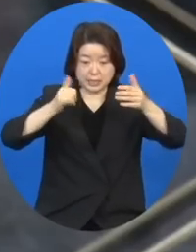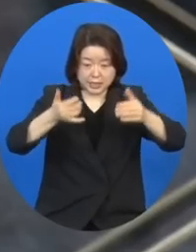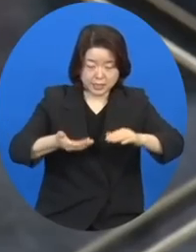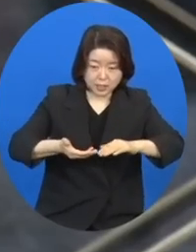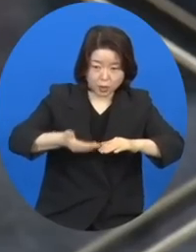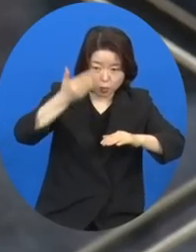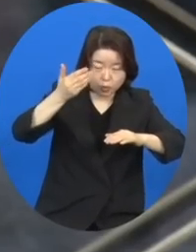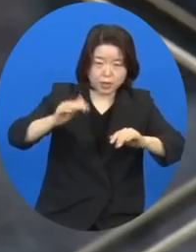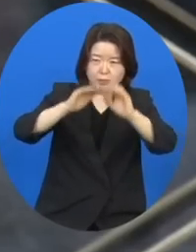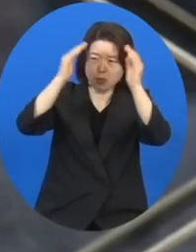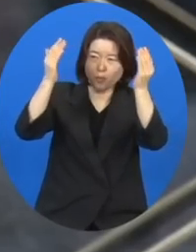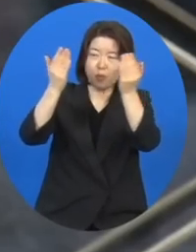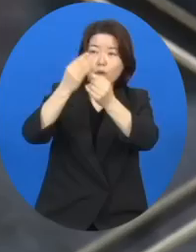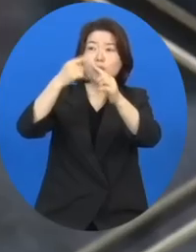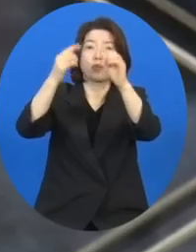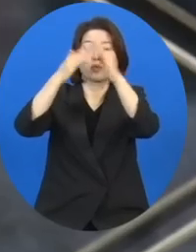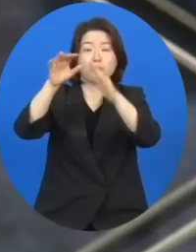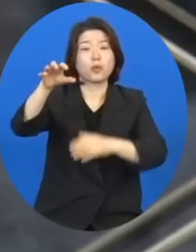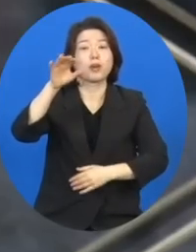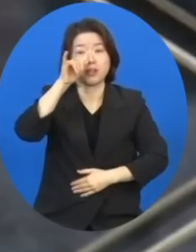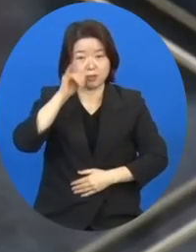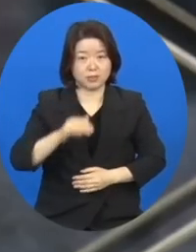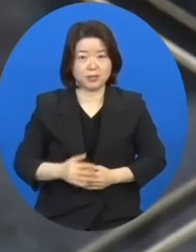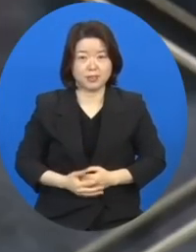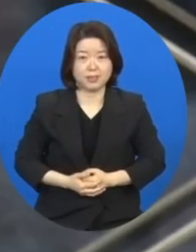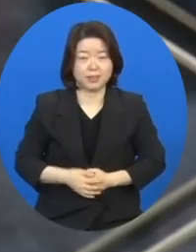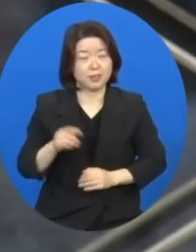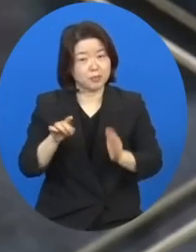있대요. 여러분 이게 믿어지십니까?